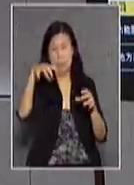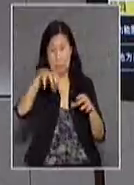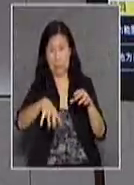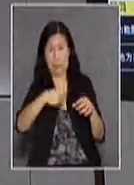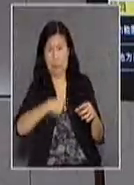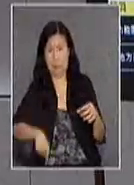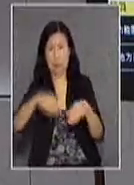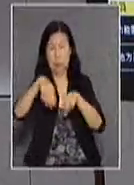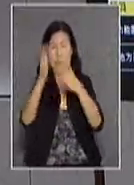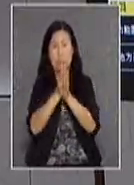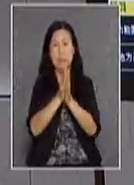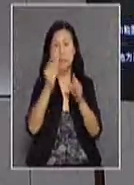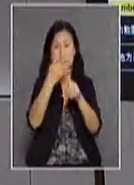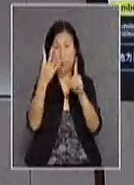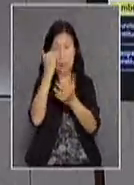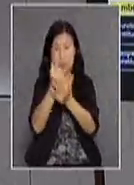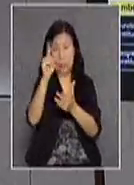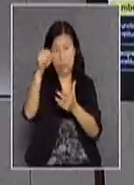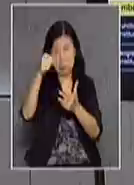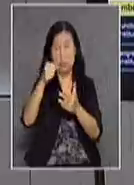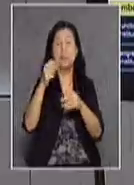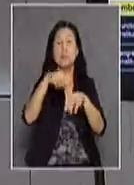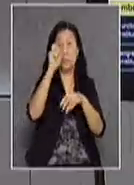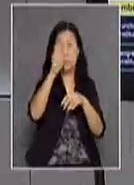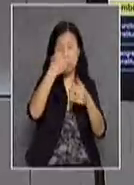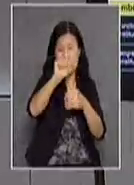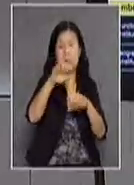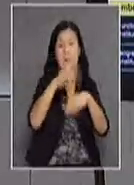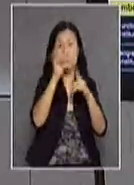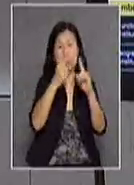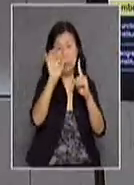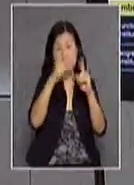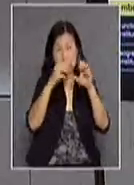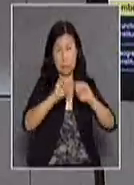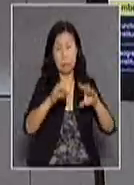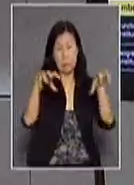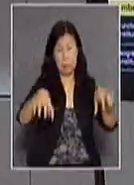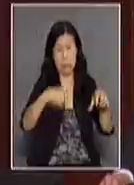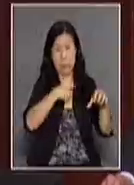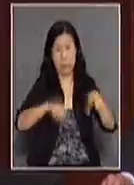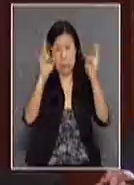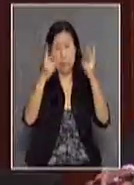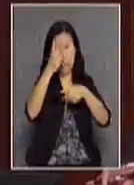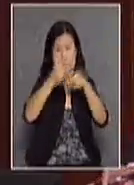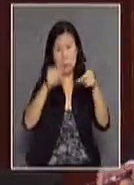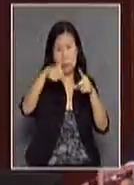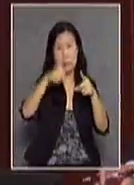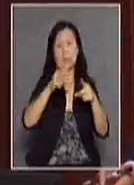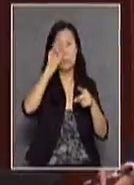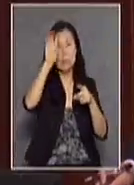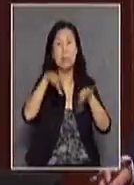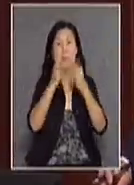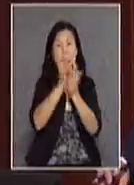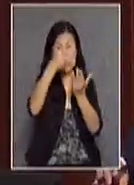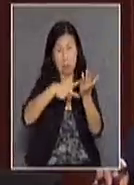產生的議員14位，出席1位贊成，9位反對，沒有人棄權。議題未獲得兩部分在席委員分別以過半數贊成。我宣布